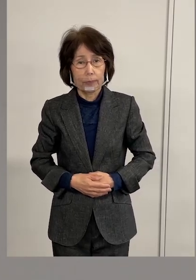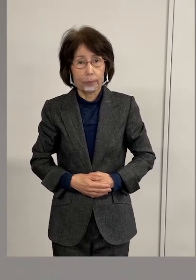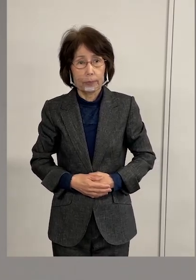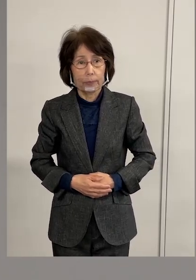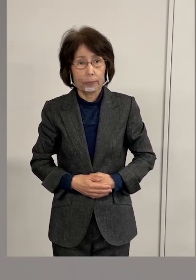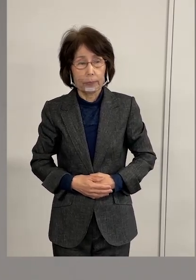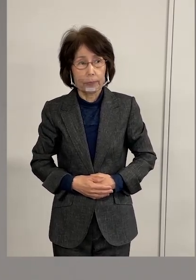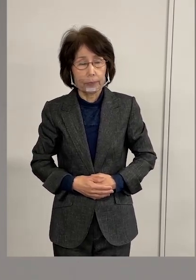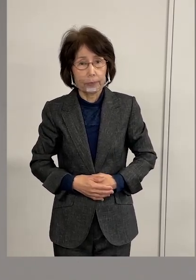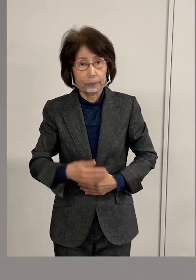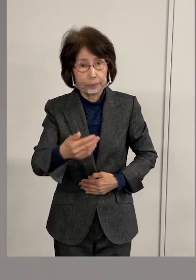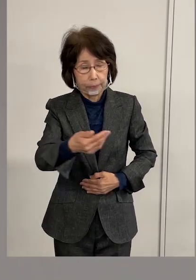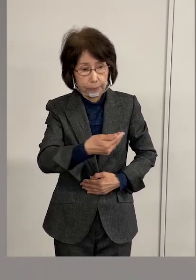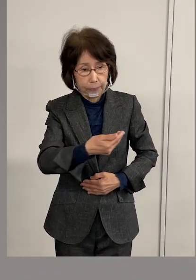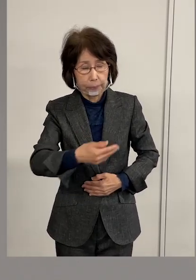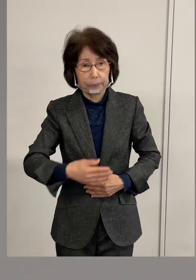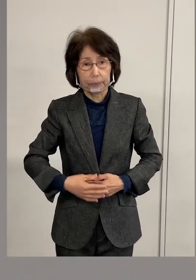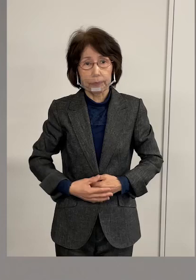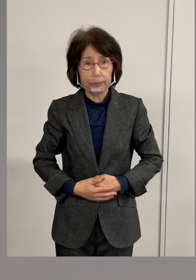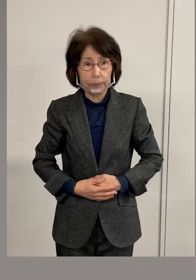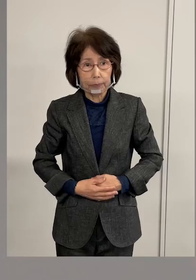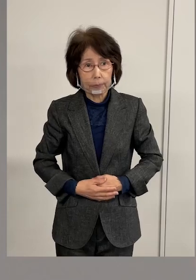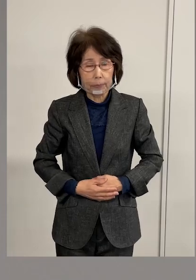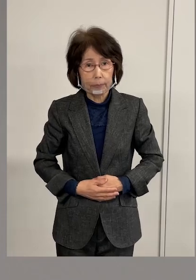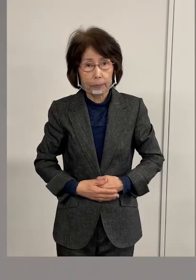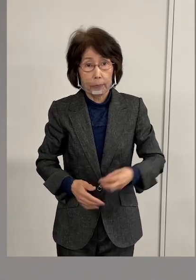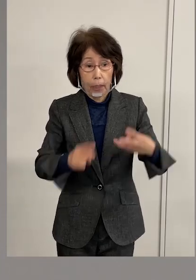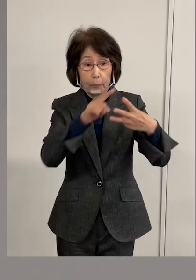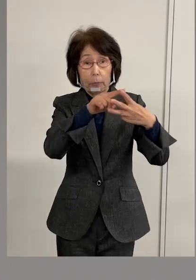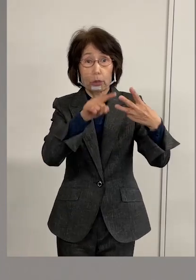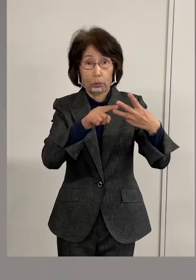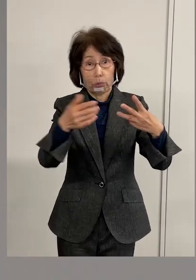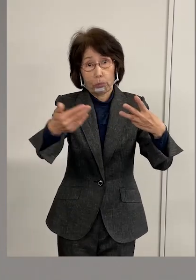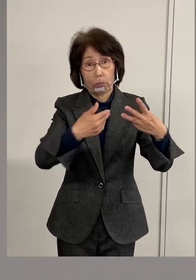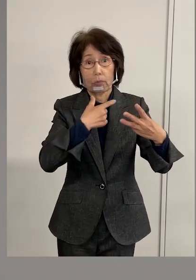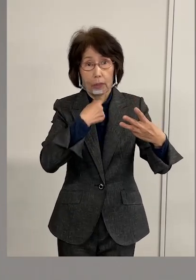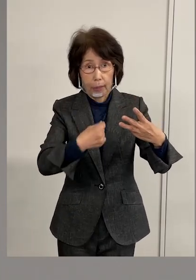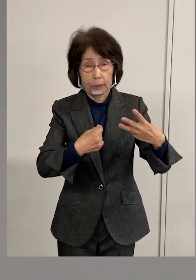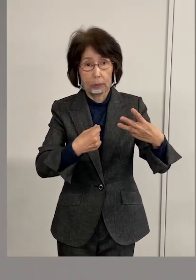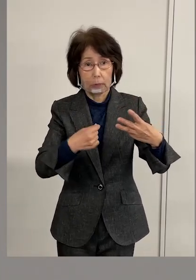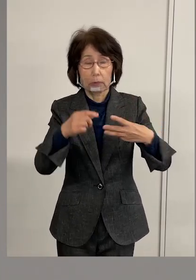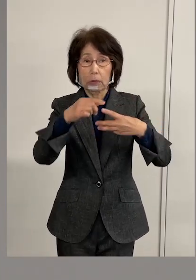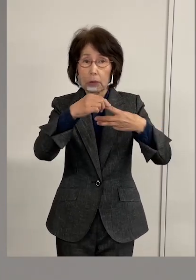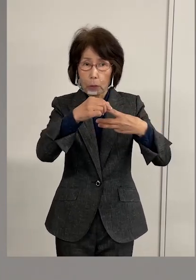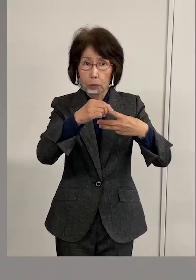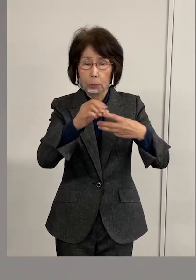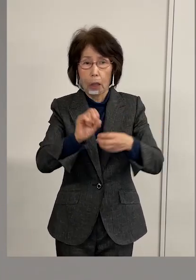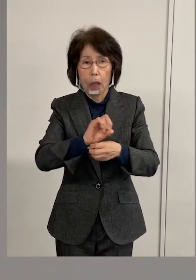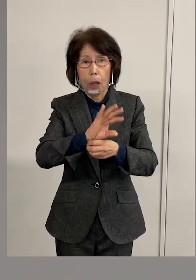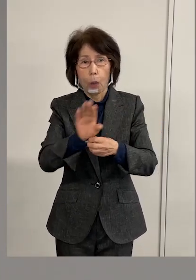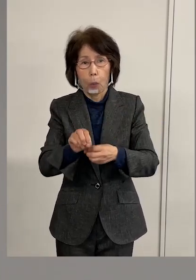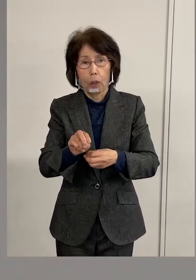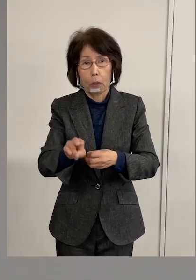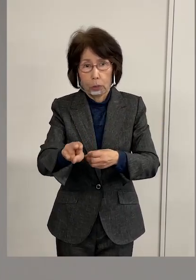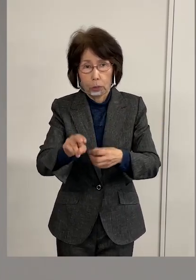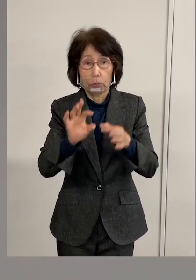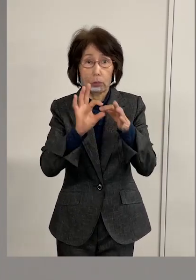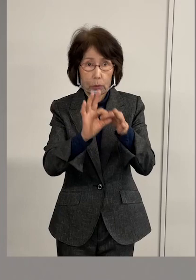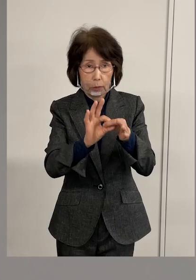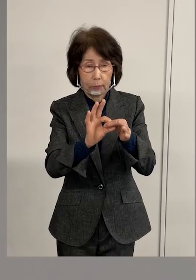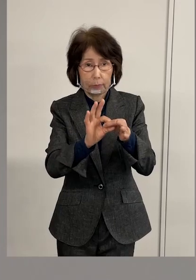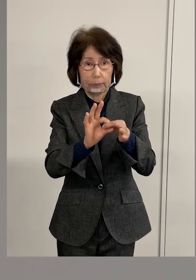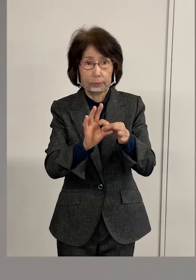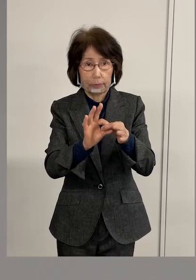朝日新聞の羽賀です。質問3点あります。一つ目は今のコロナの件のちょっと補足を伺いたいと思っております